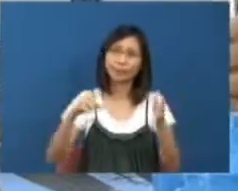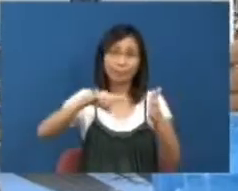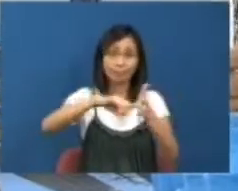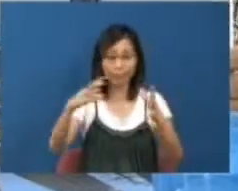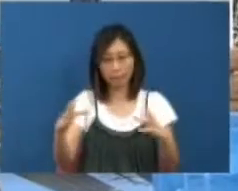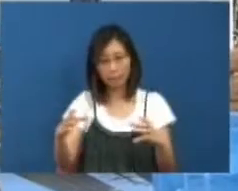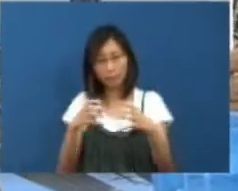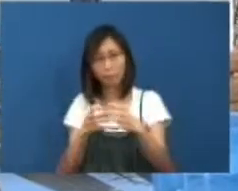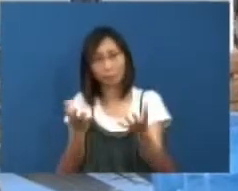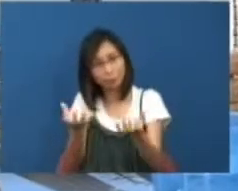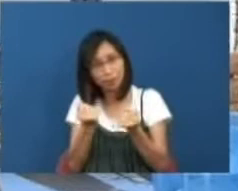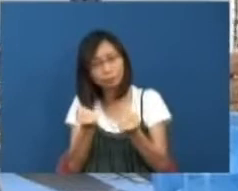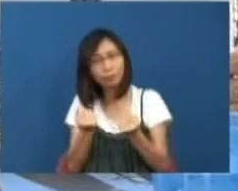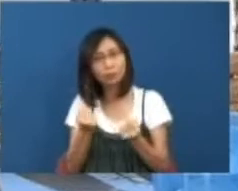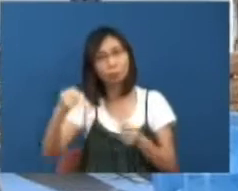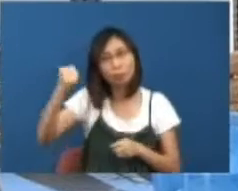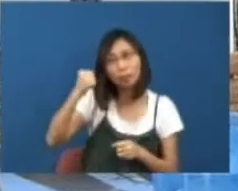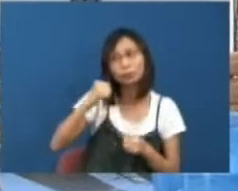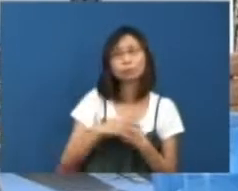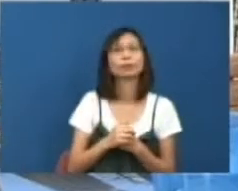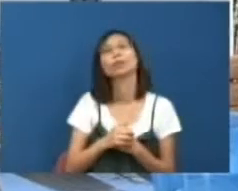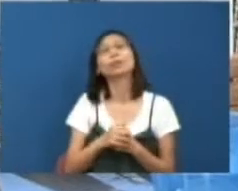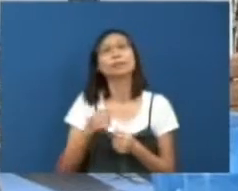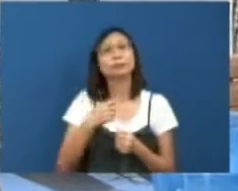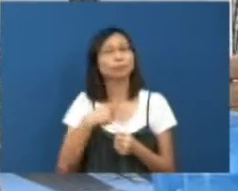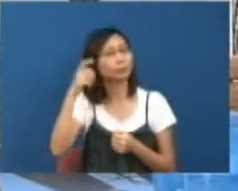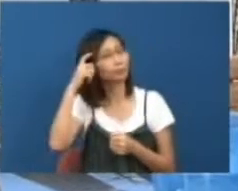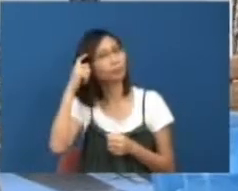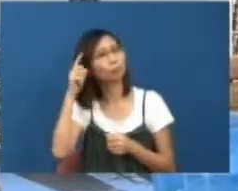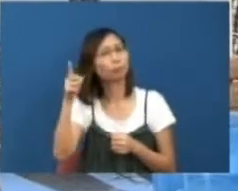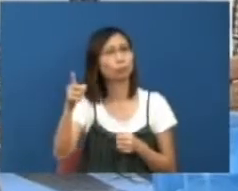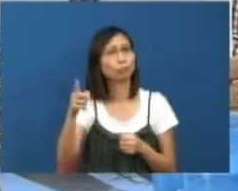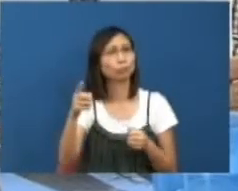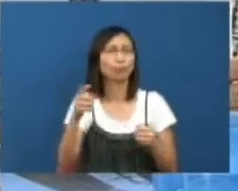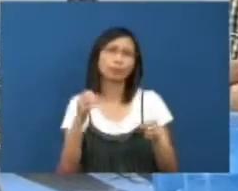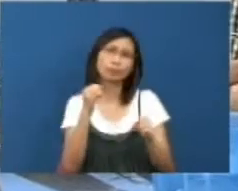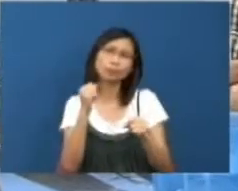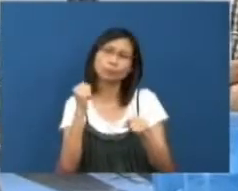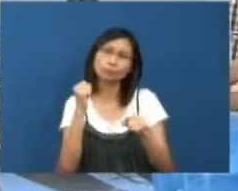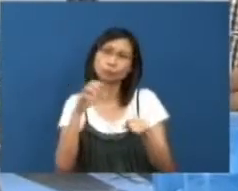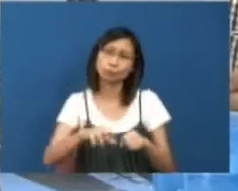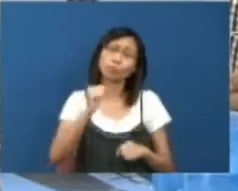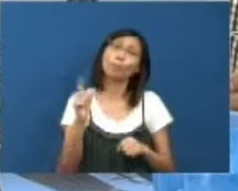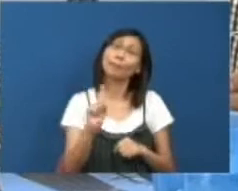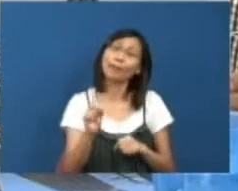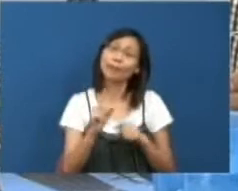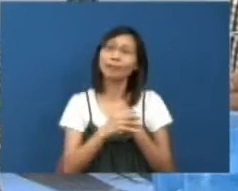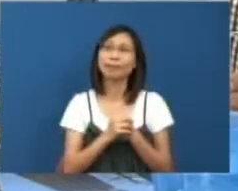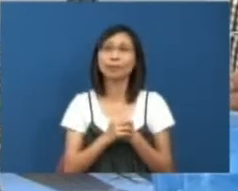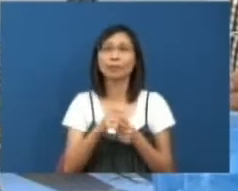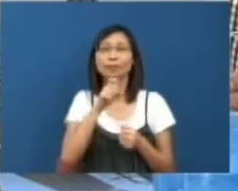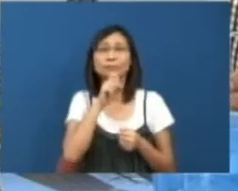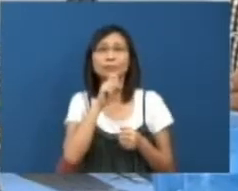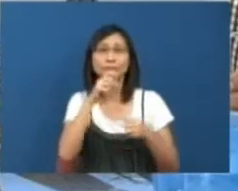啲能源咧？ 咁就視乎佢採用邊一個系統啦。咁而家有一部分嘅做法，有一種做法